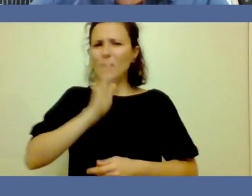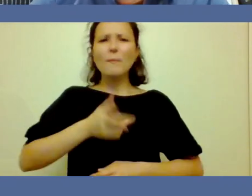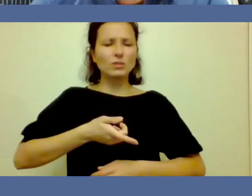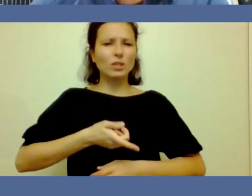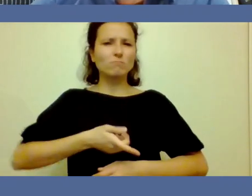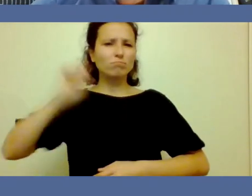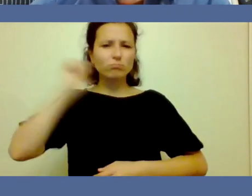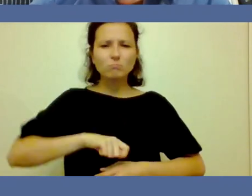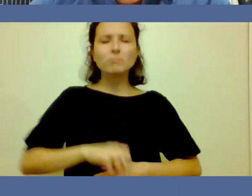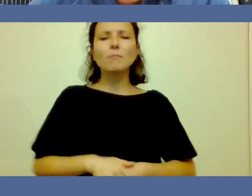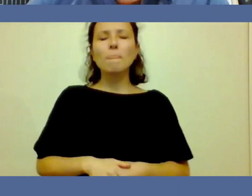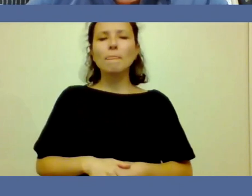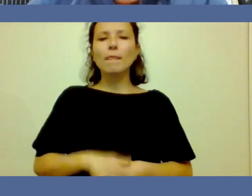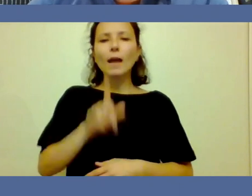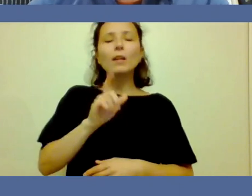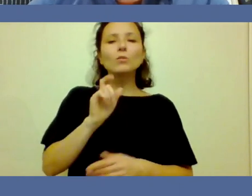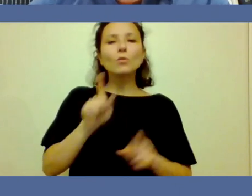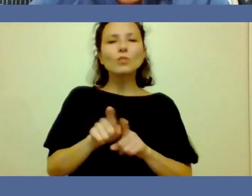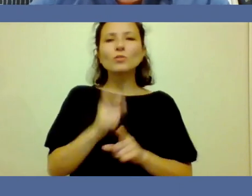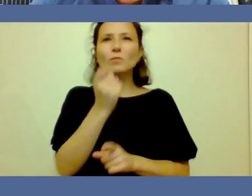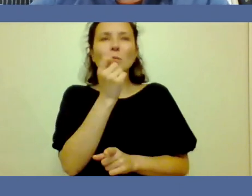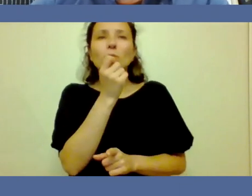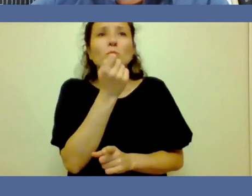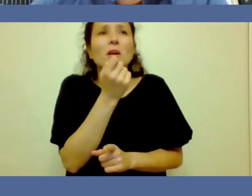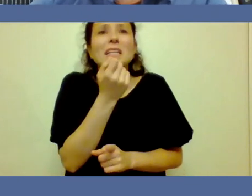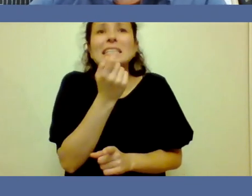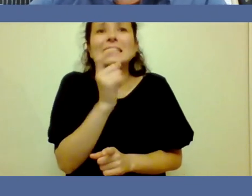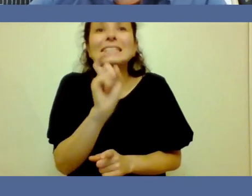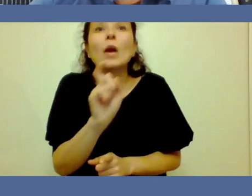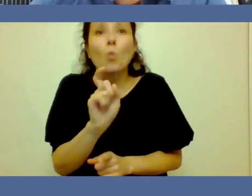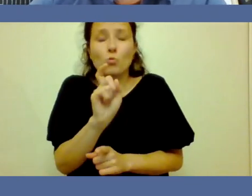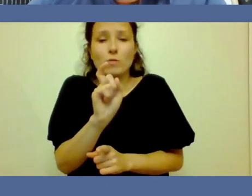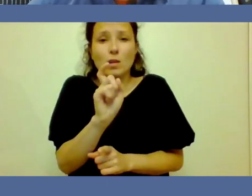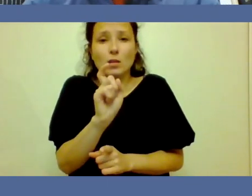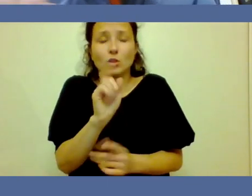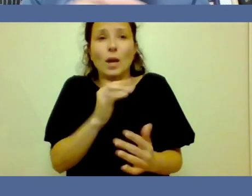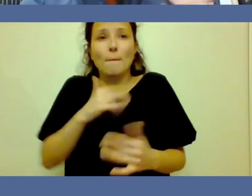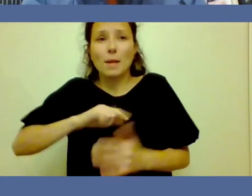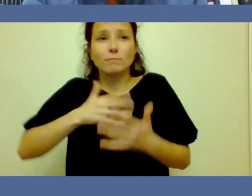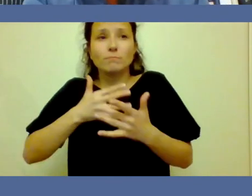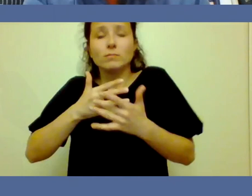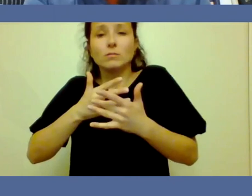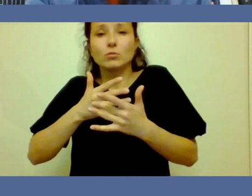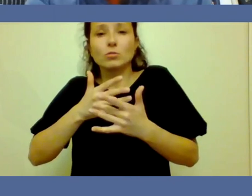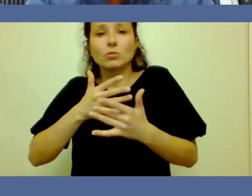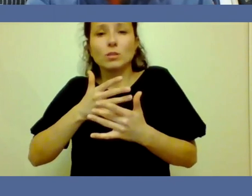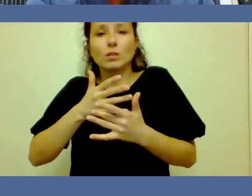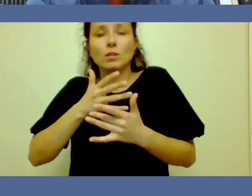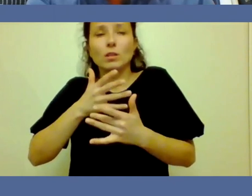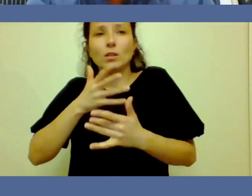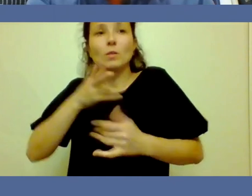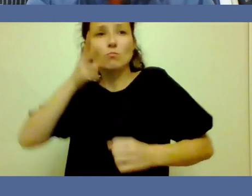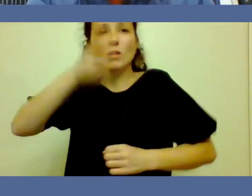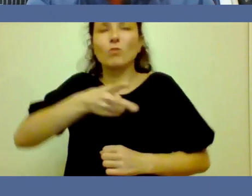jest też taki moment, to są często milisekundy, które dzielą nas od tego momentu, za którego już nie da się